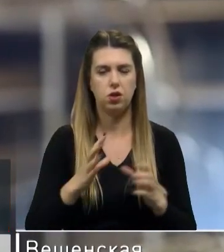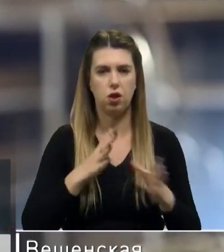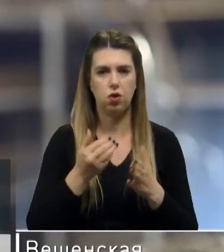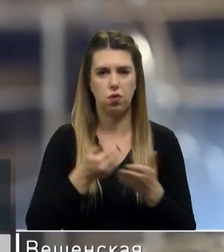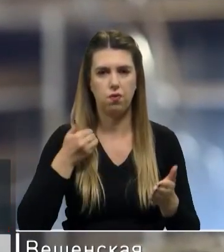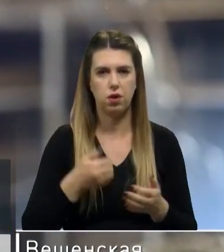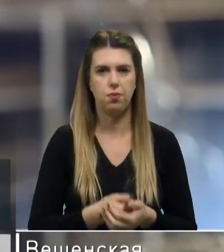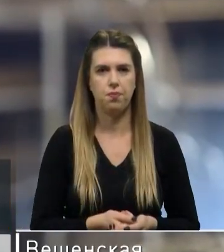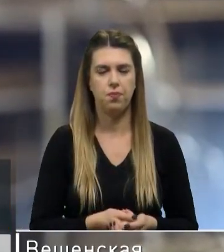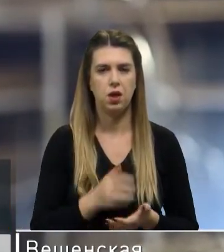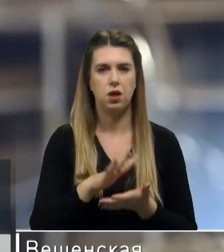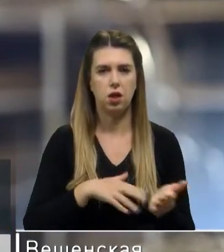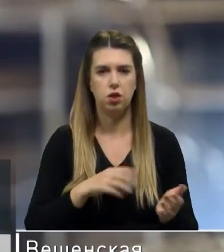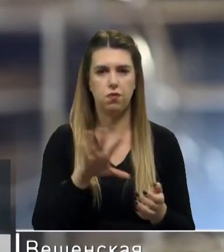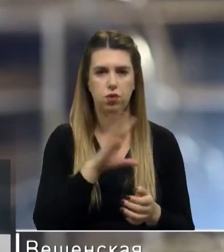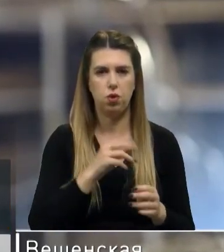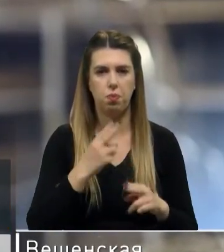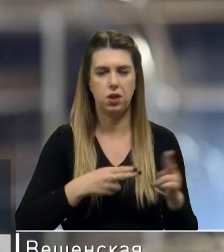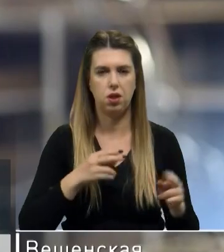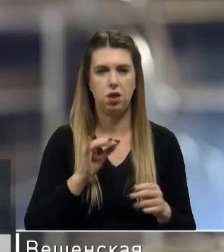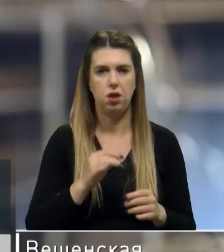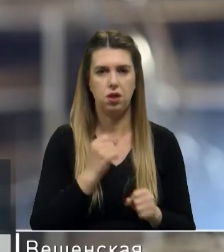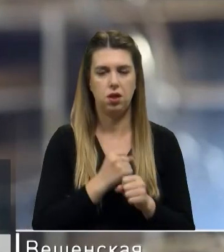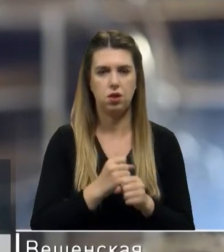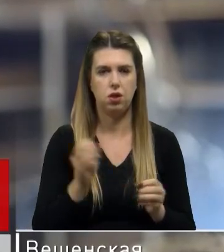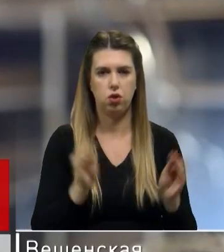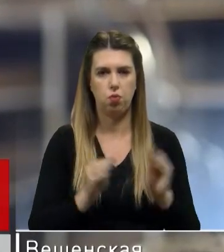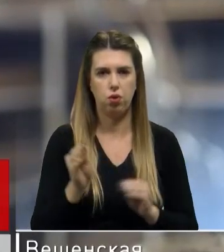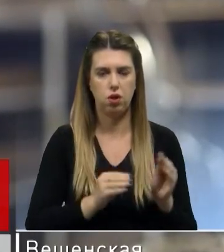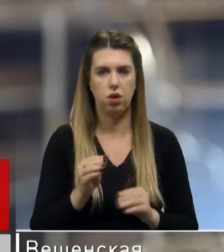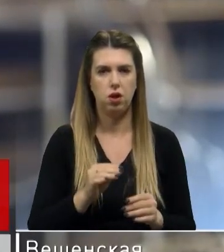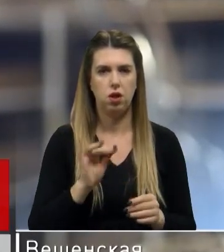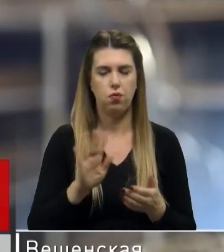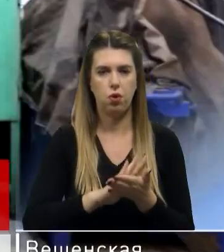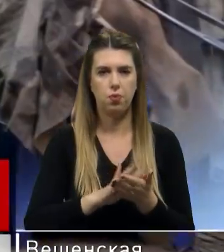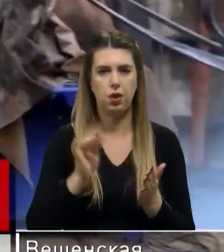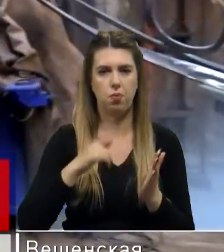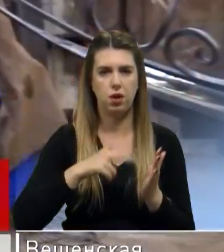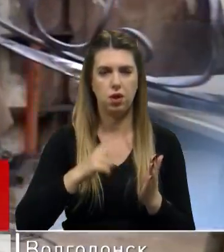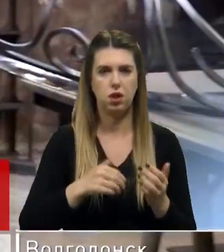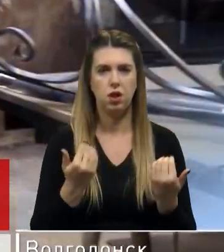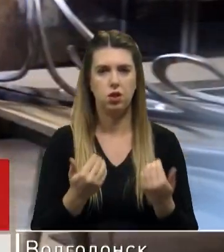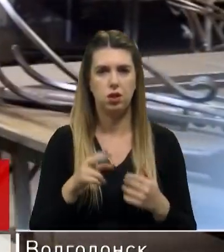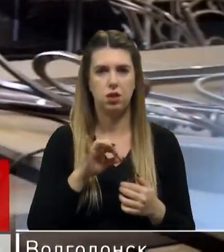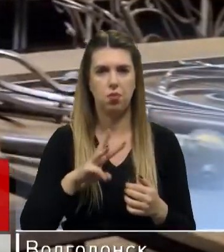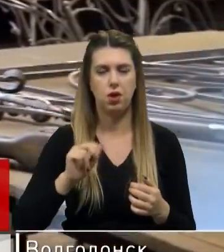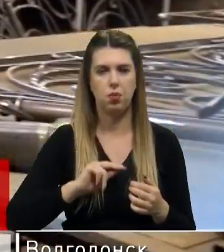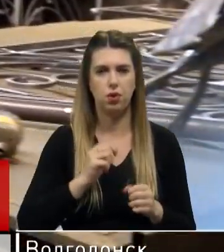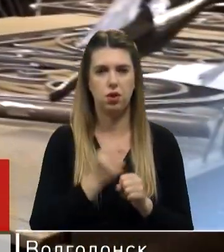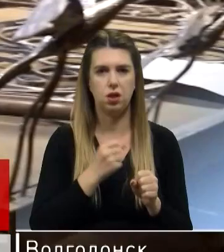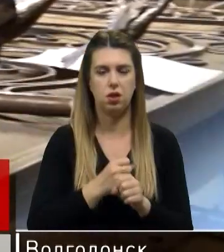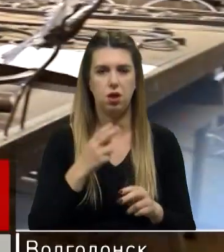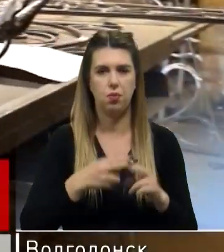заготовки, дальше куется, потом делается сборка, зачистка, покраска. Сейчас Дмитрий работает над